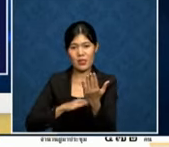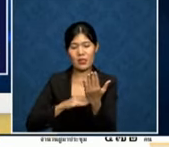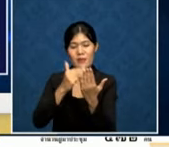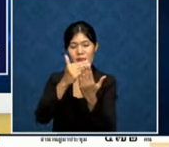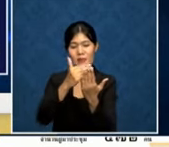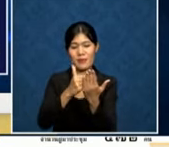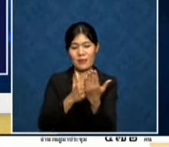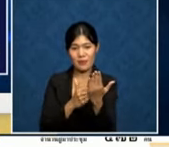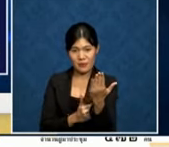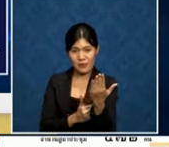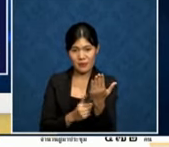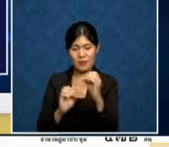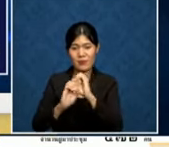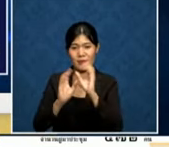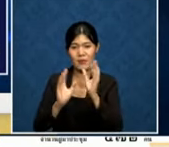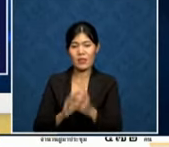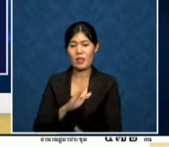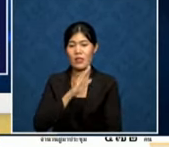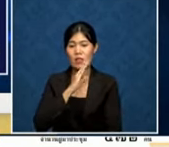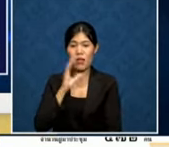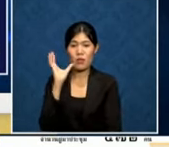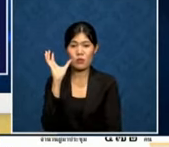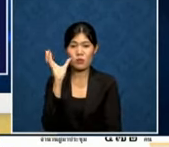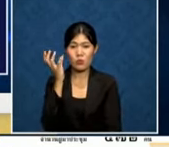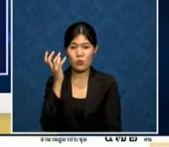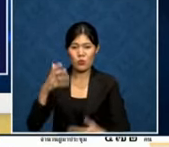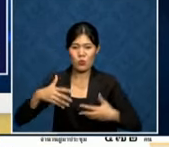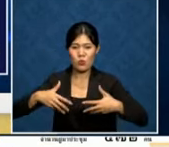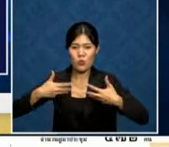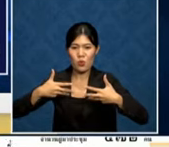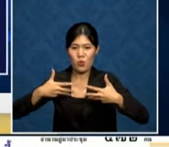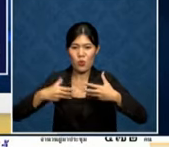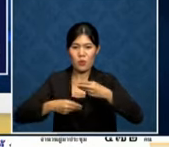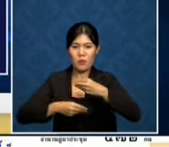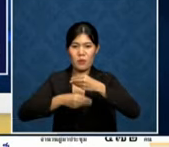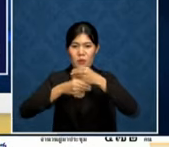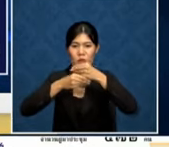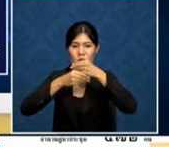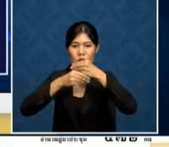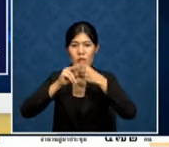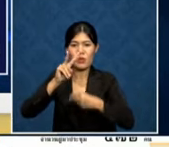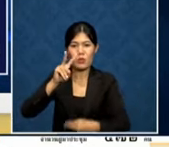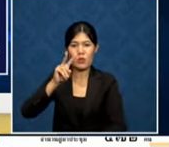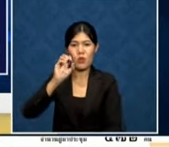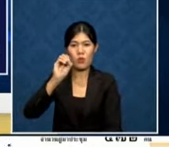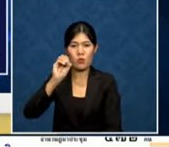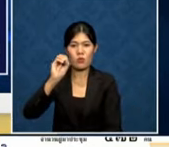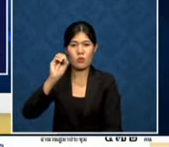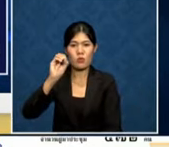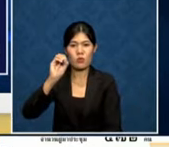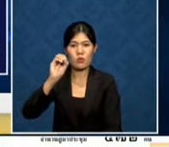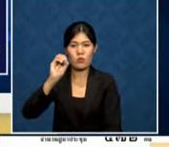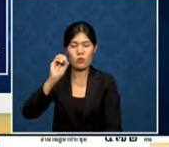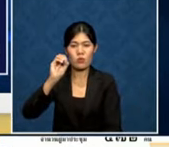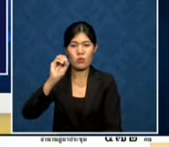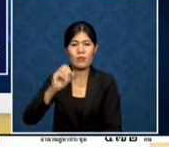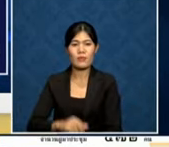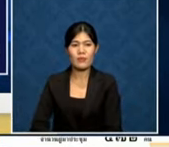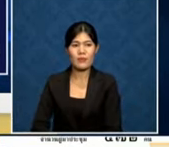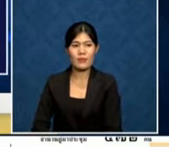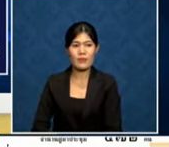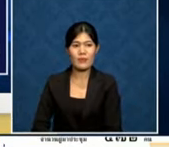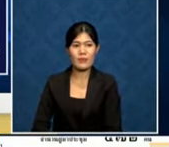กรณีที่ดีที่สุดครับถ้าอุณหภูมิของโลกเพิ่มขึ้นไปแตะ 2องศาเนี่ย GDPของไทยจะลดลง5%